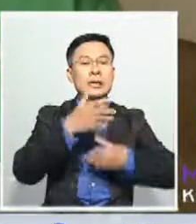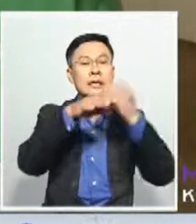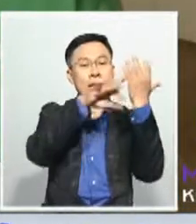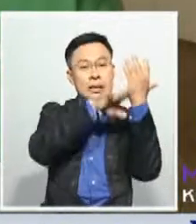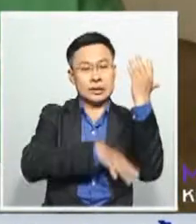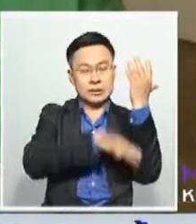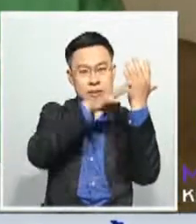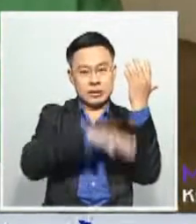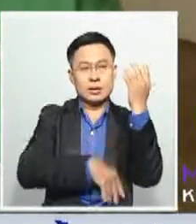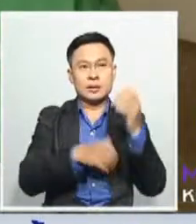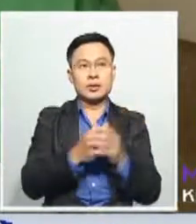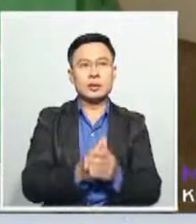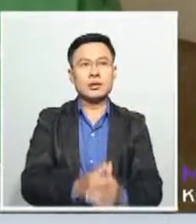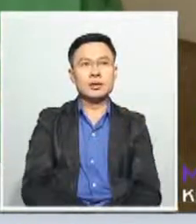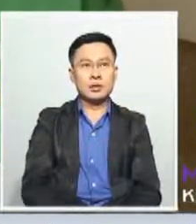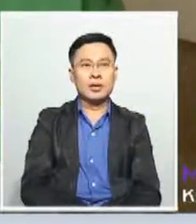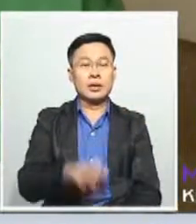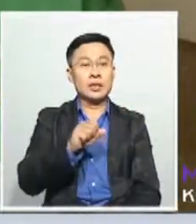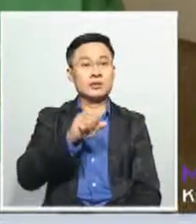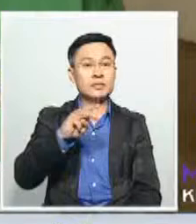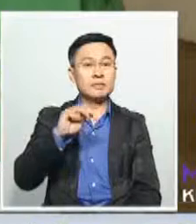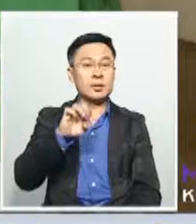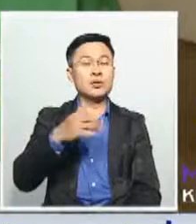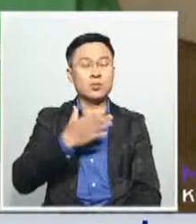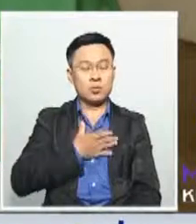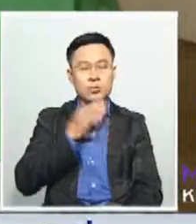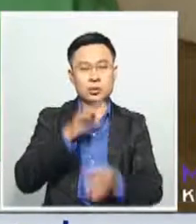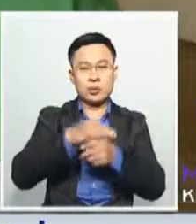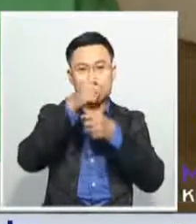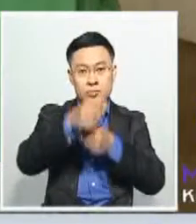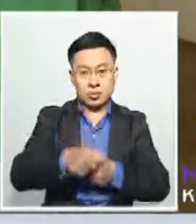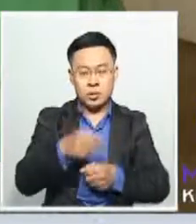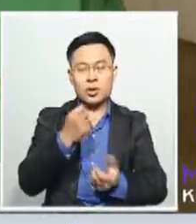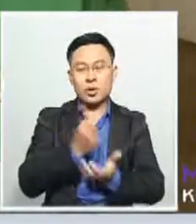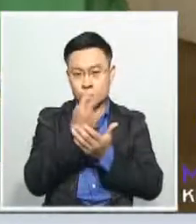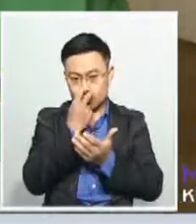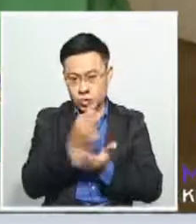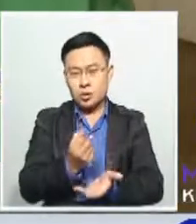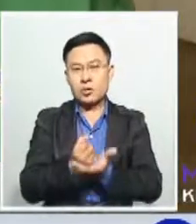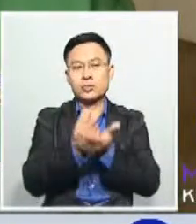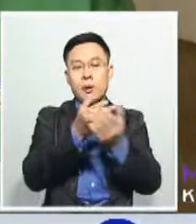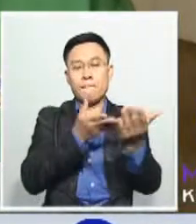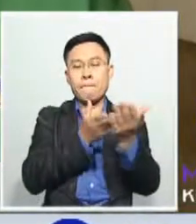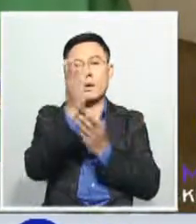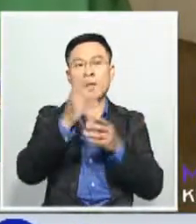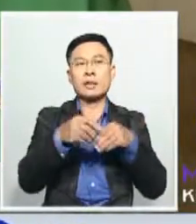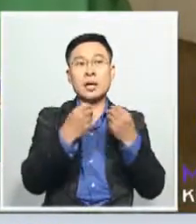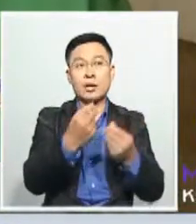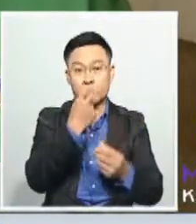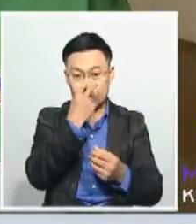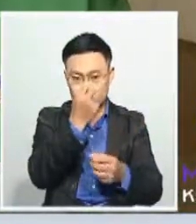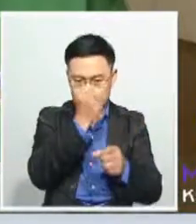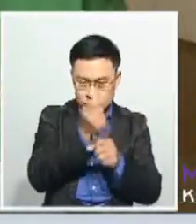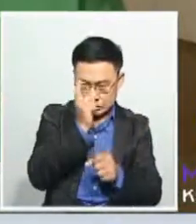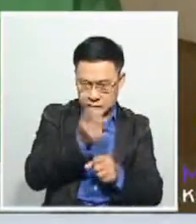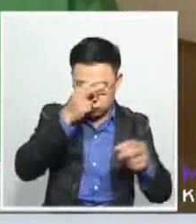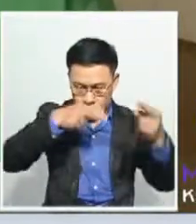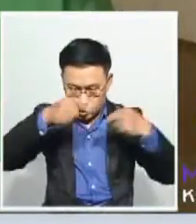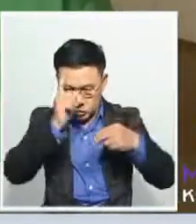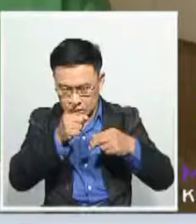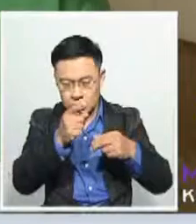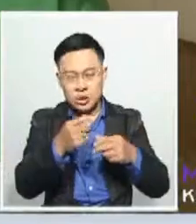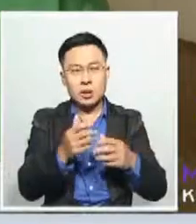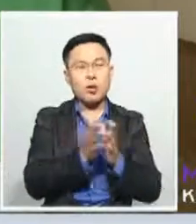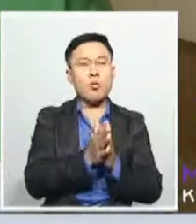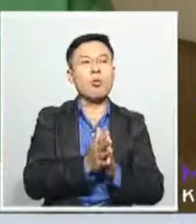นะครับ SMAEA ของทกส.นะครับเป็นโครงการของทกส.อย่างหนึ่งนะครับมาดูการทำธุรกิจของเขานะครับ